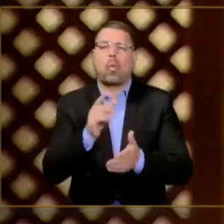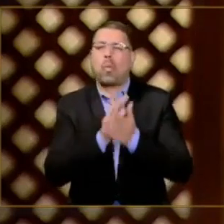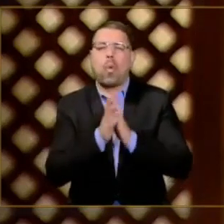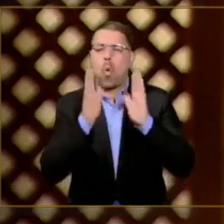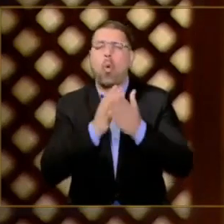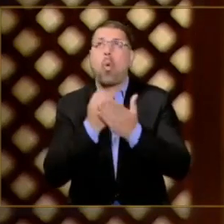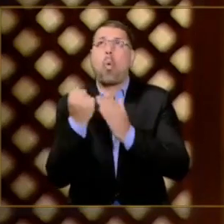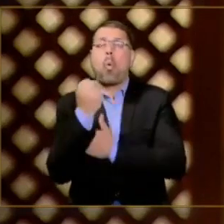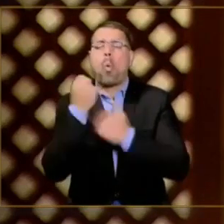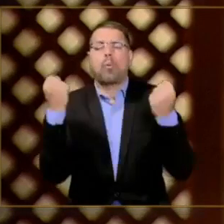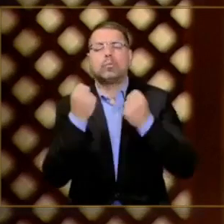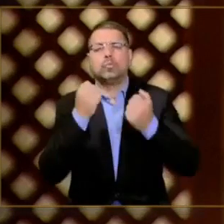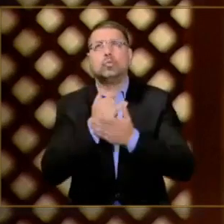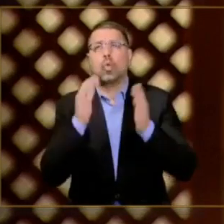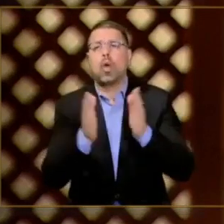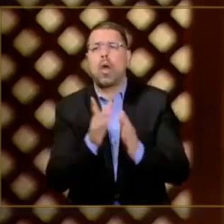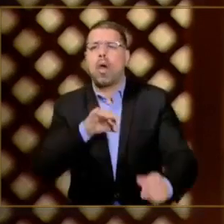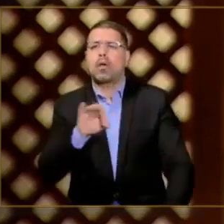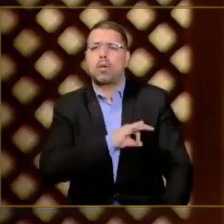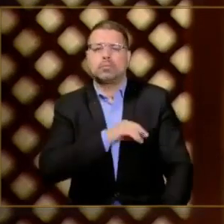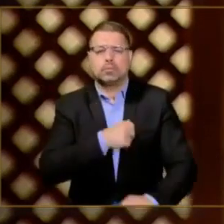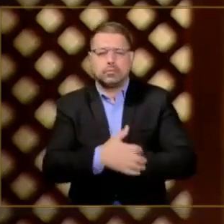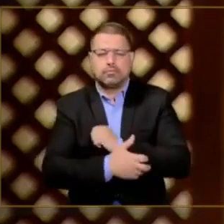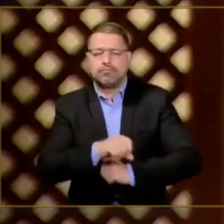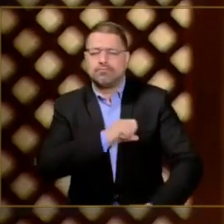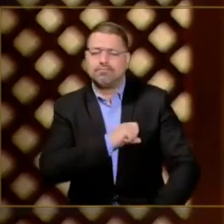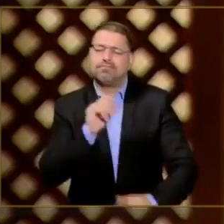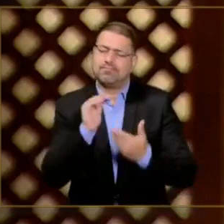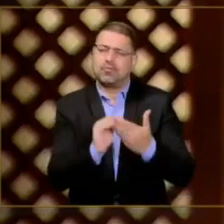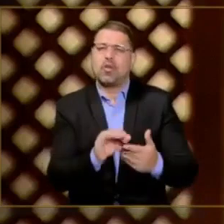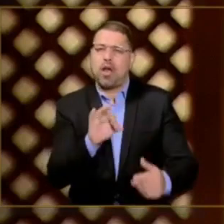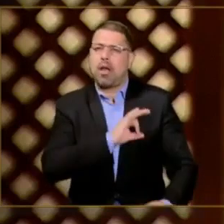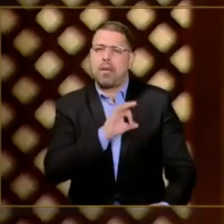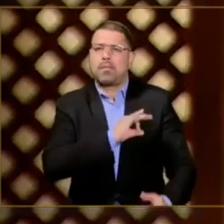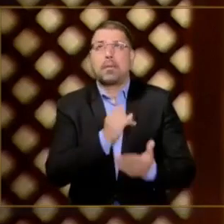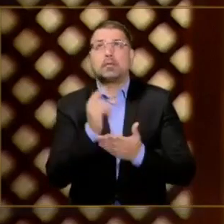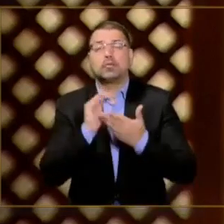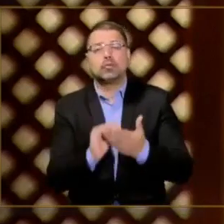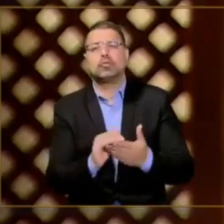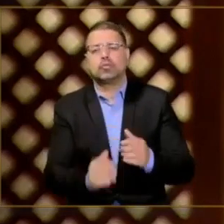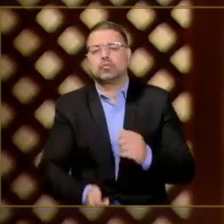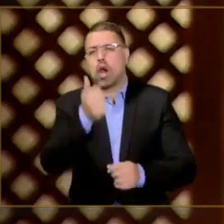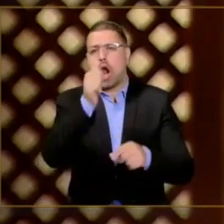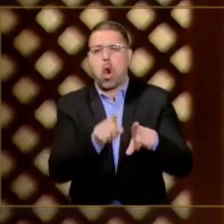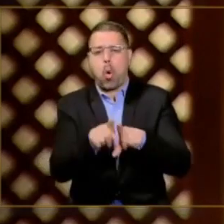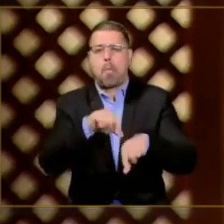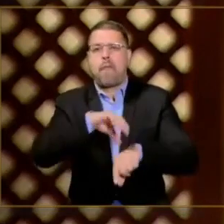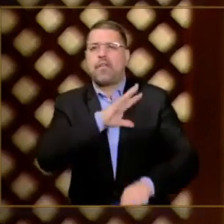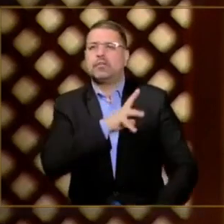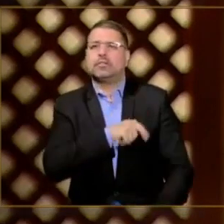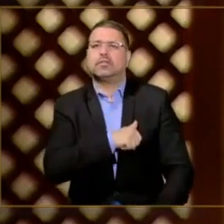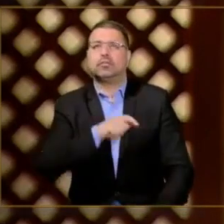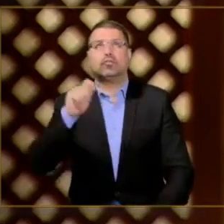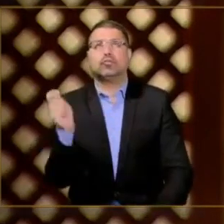ذا القوه المتين ويا راحم المساكين ويا ارحم الراحمين انصر اخواننا في فلسطين